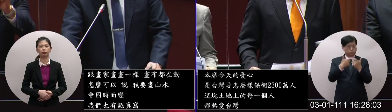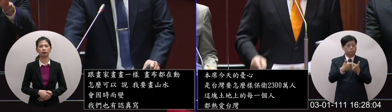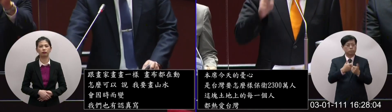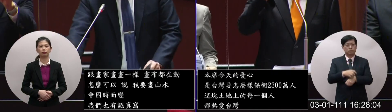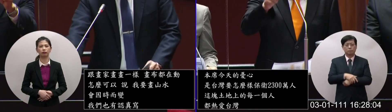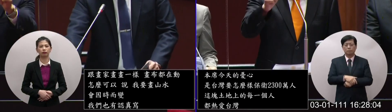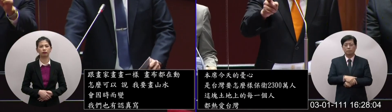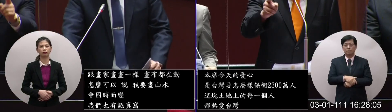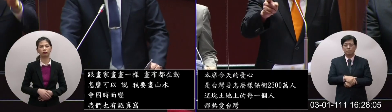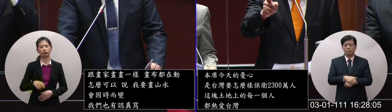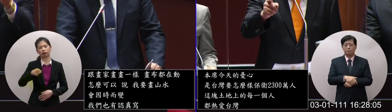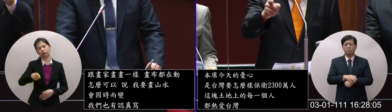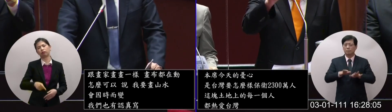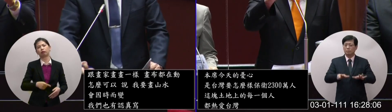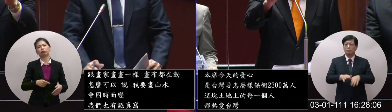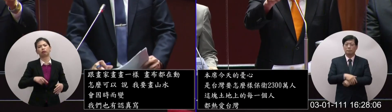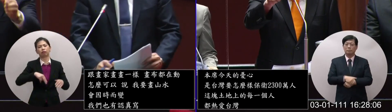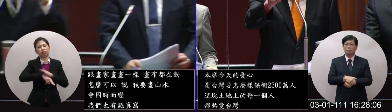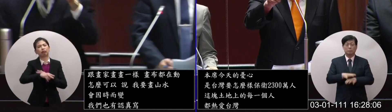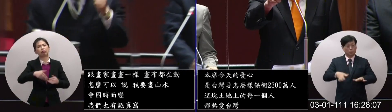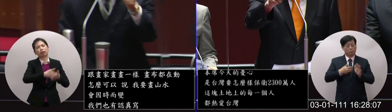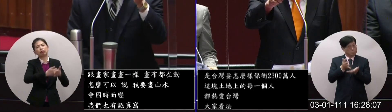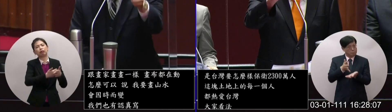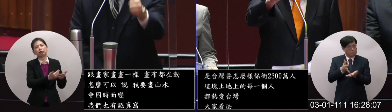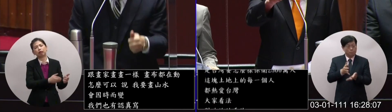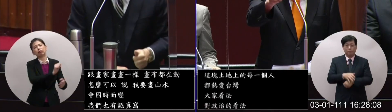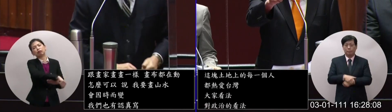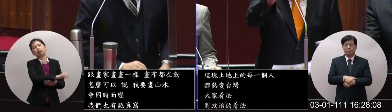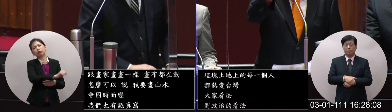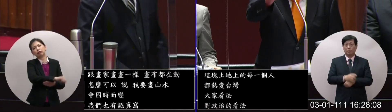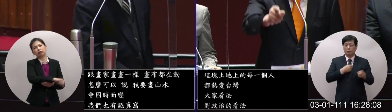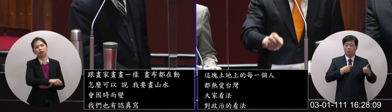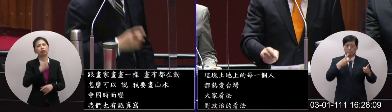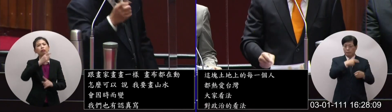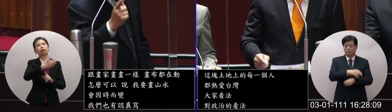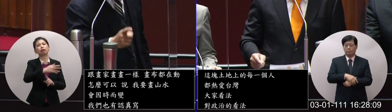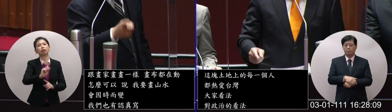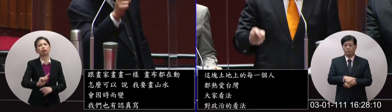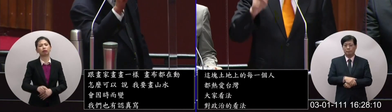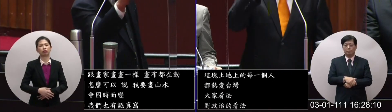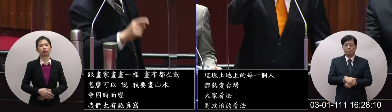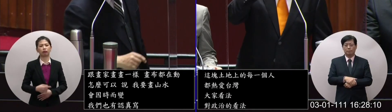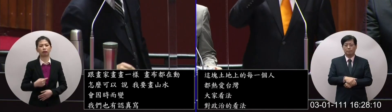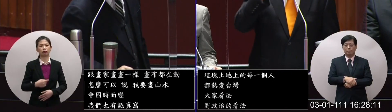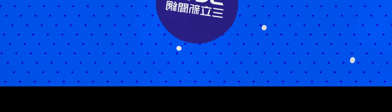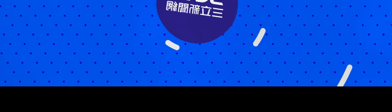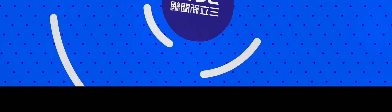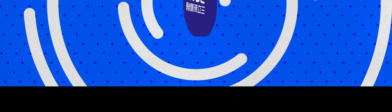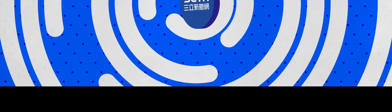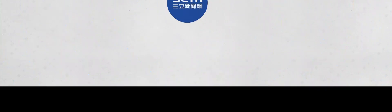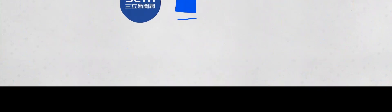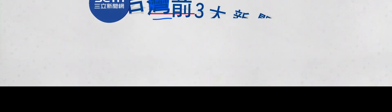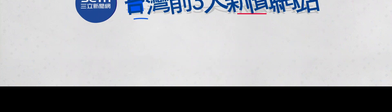不要有投降主义附和中共的。 在讲话， 台湾会更有利。 你要讲话，请你闭嘴。 好好， 我要讲话，你也应该闭嘴。